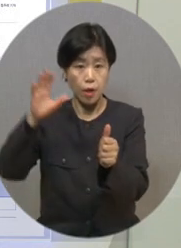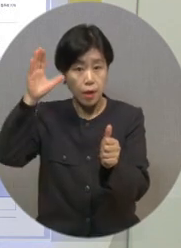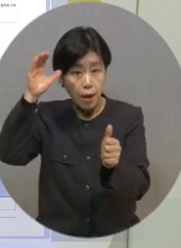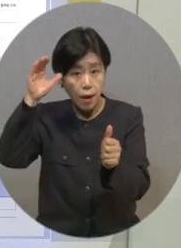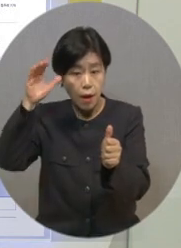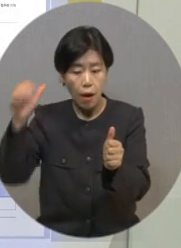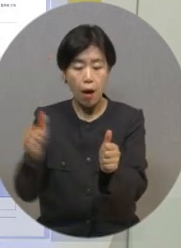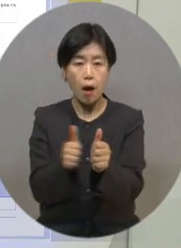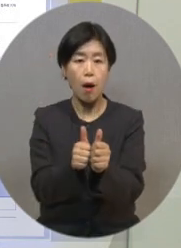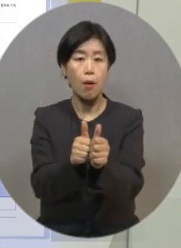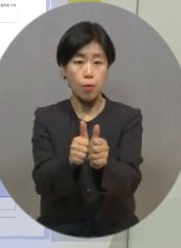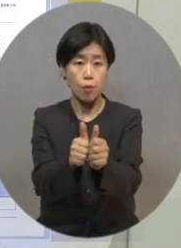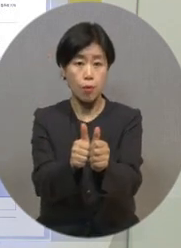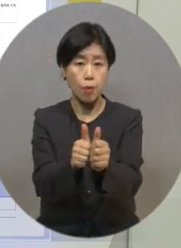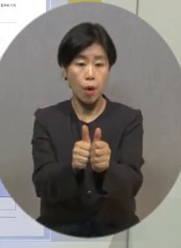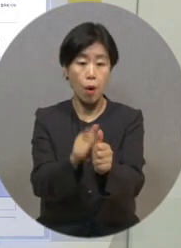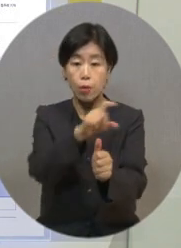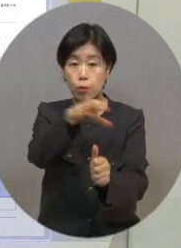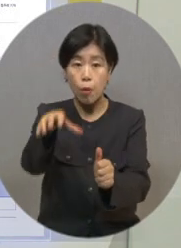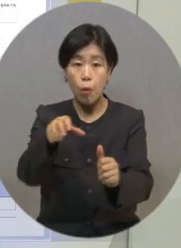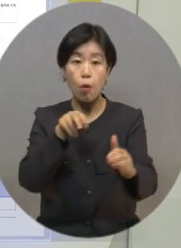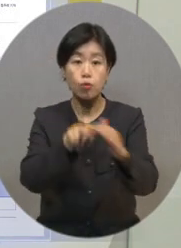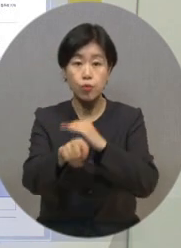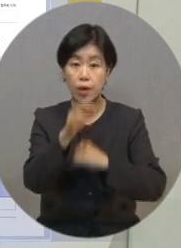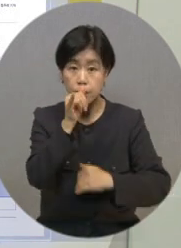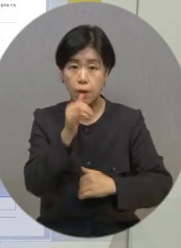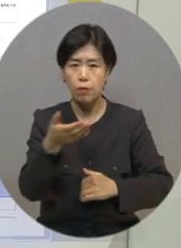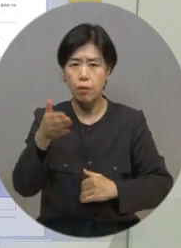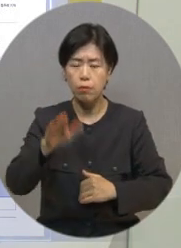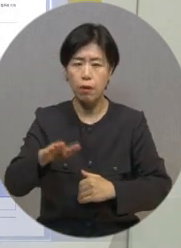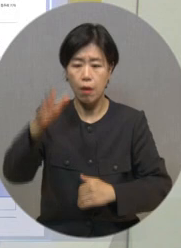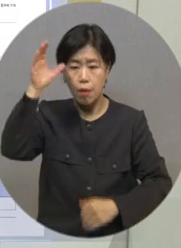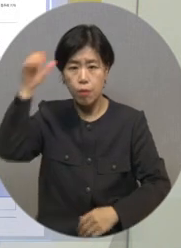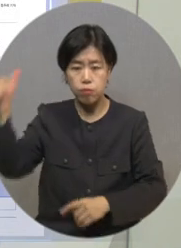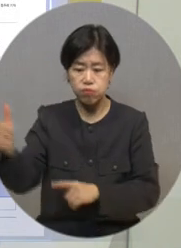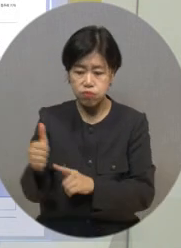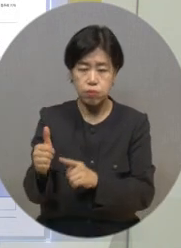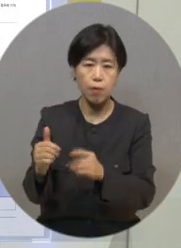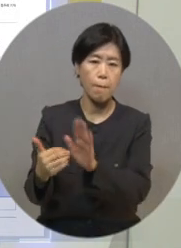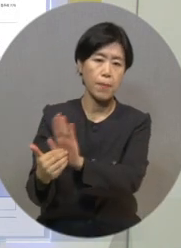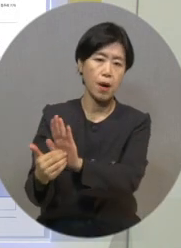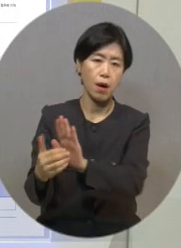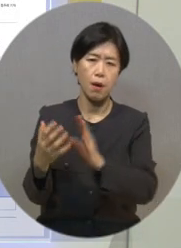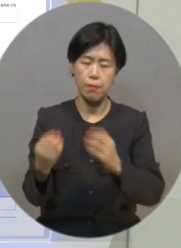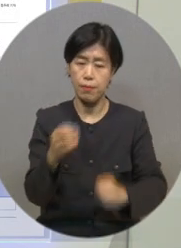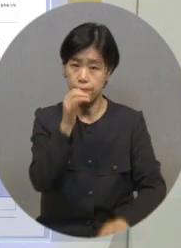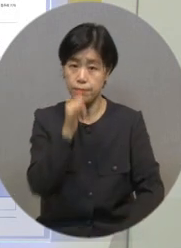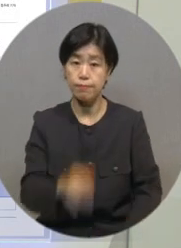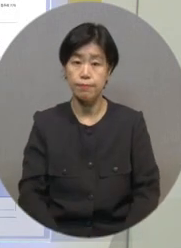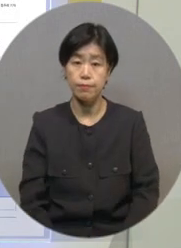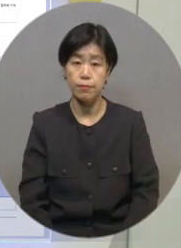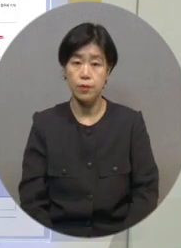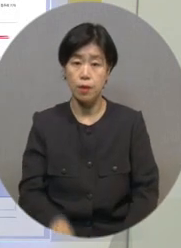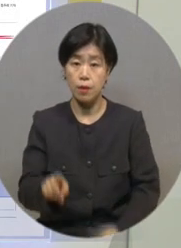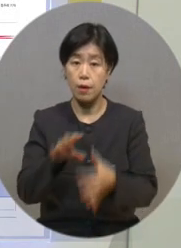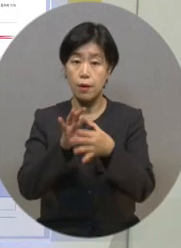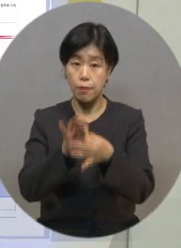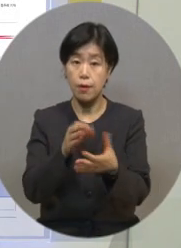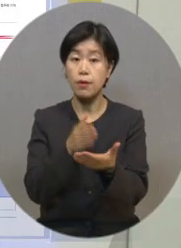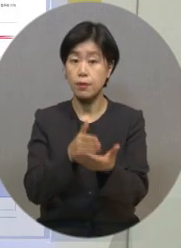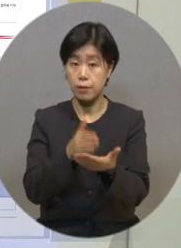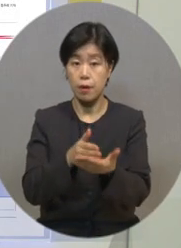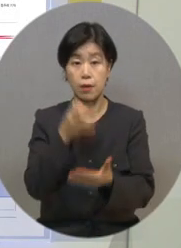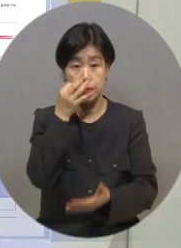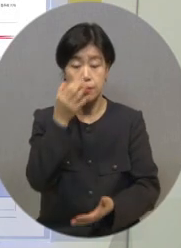있지만 여전히 보조견 출입이 거부되는 경우가 빈번한 거 같습니다 오늘 이면에서는 이와 관련한